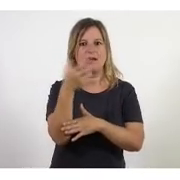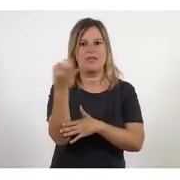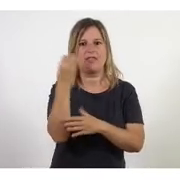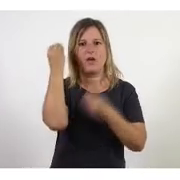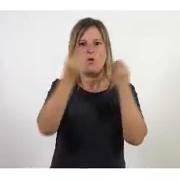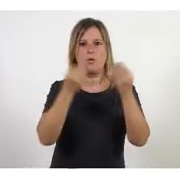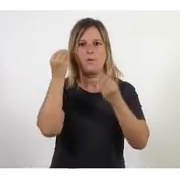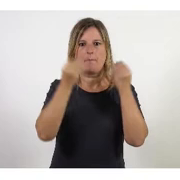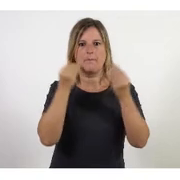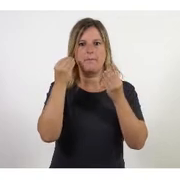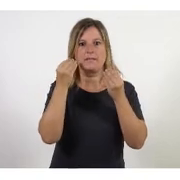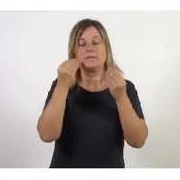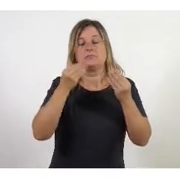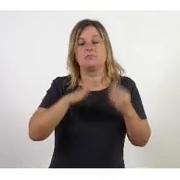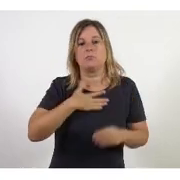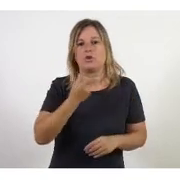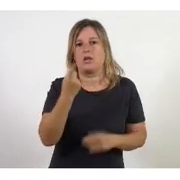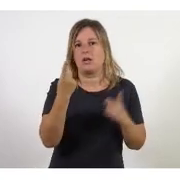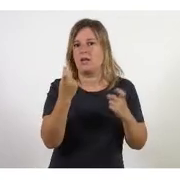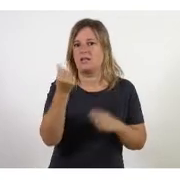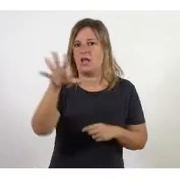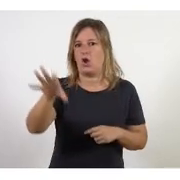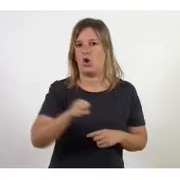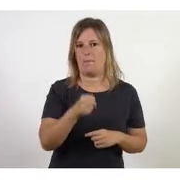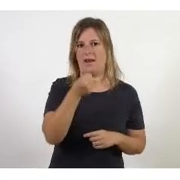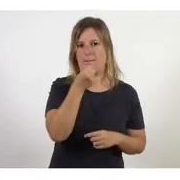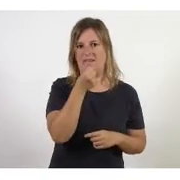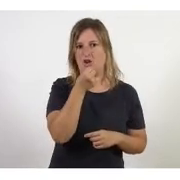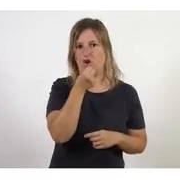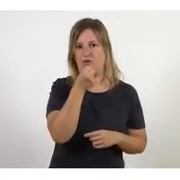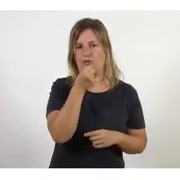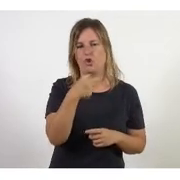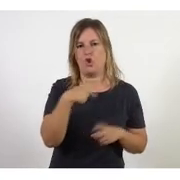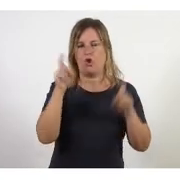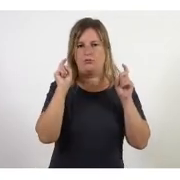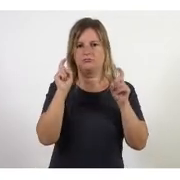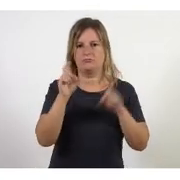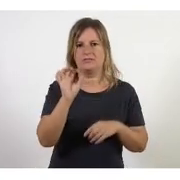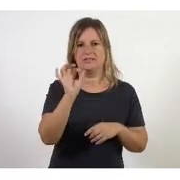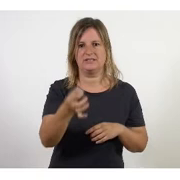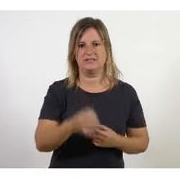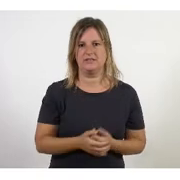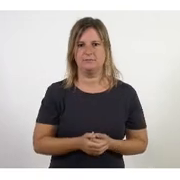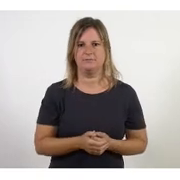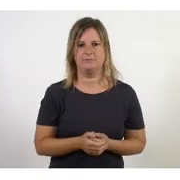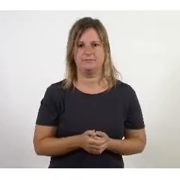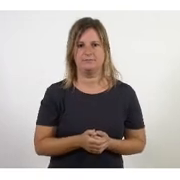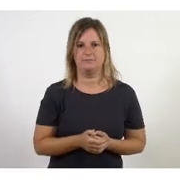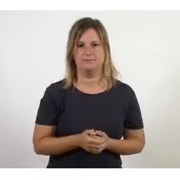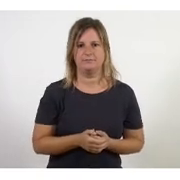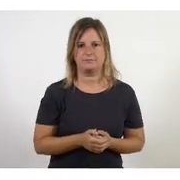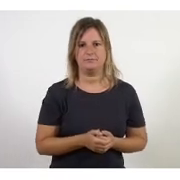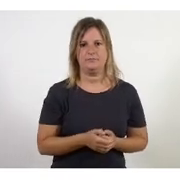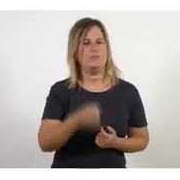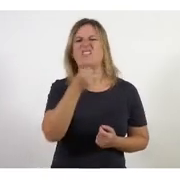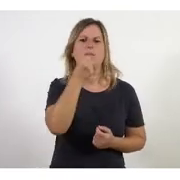voleu fer aquests vídeos és fer-vos amb un micròfon. És una de les inversions que sí que us recomano que us feu. De micròfons